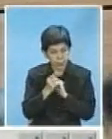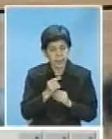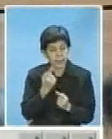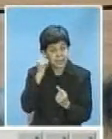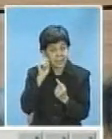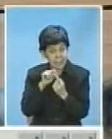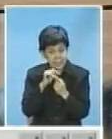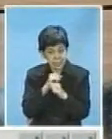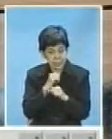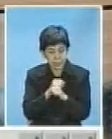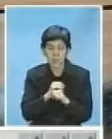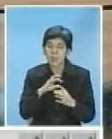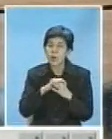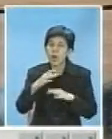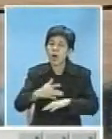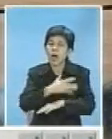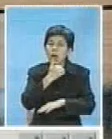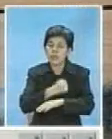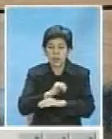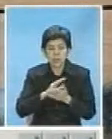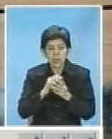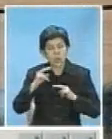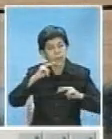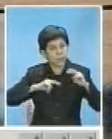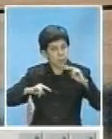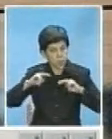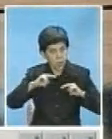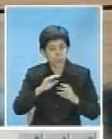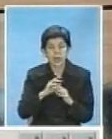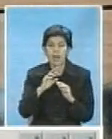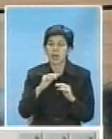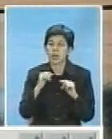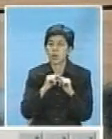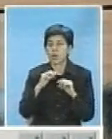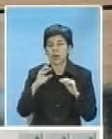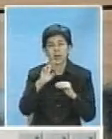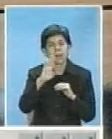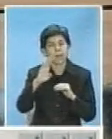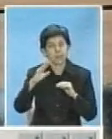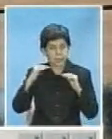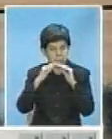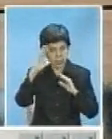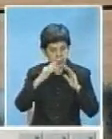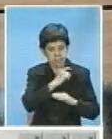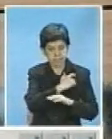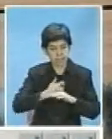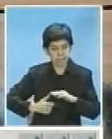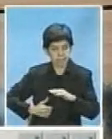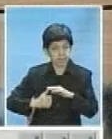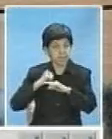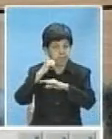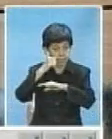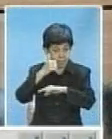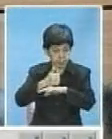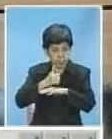ายก็คือปฏิรูปการเมืองภายใต้การปกครองตามระบอบประชาธิปไตยอันมีพระมหากษัตริย์ทรงเป็นประ